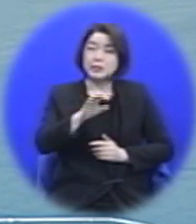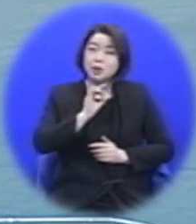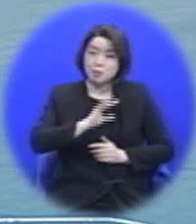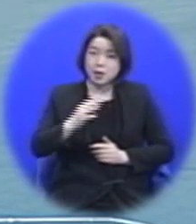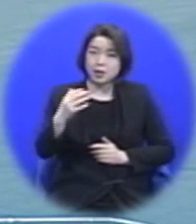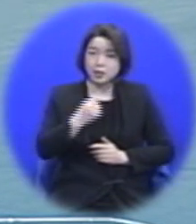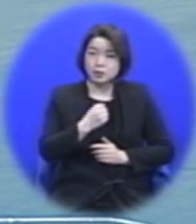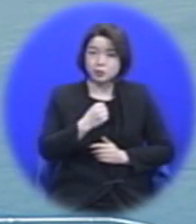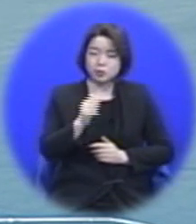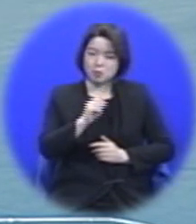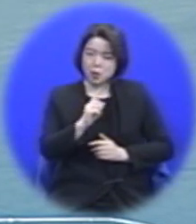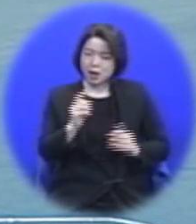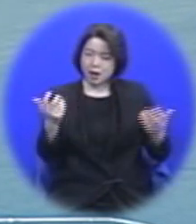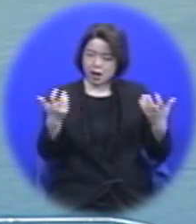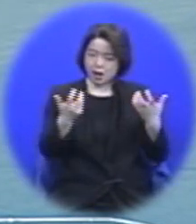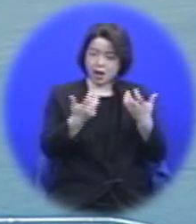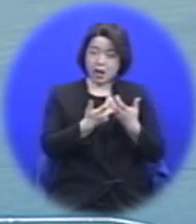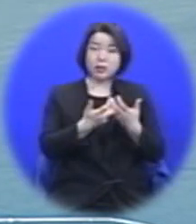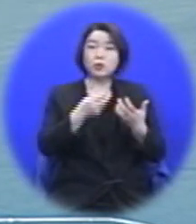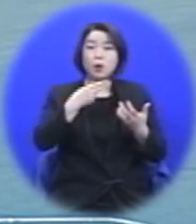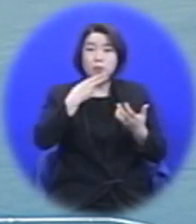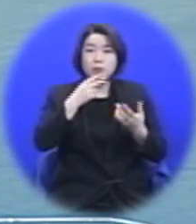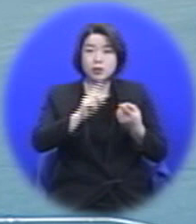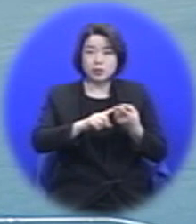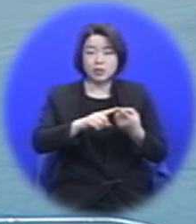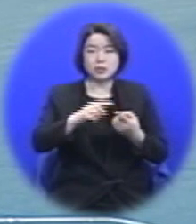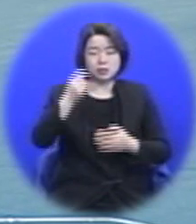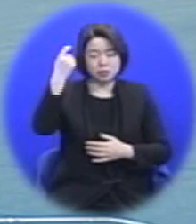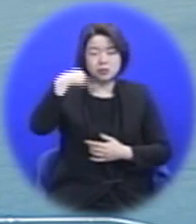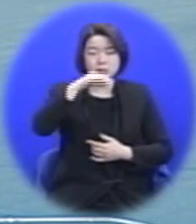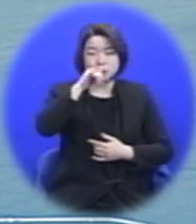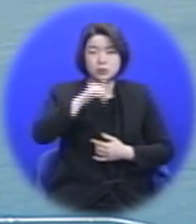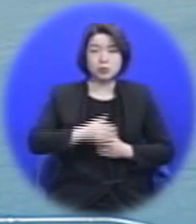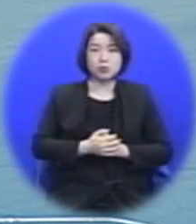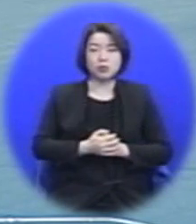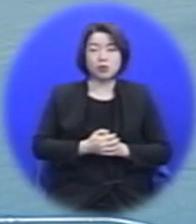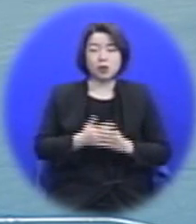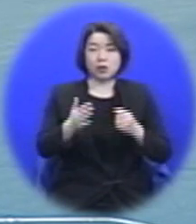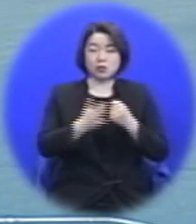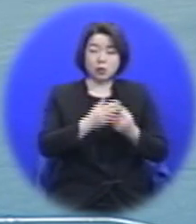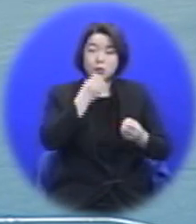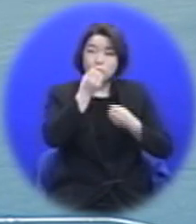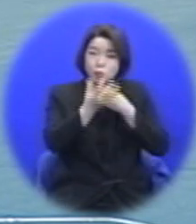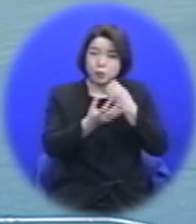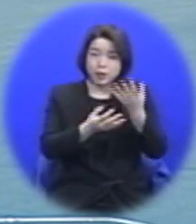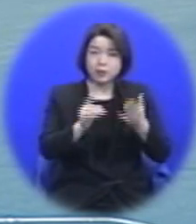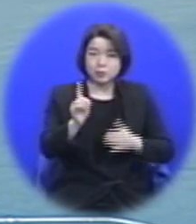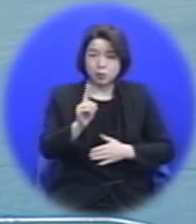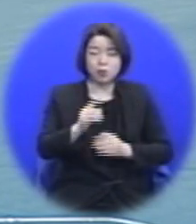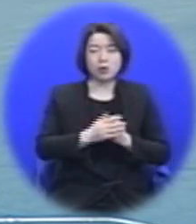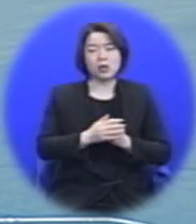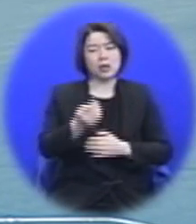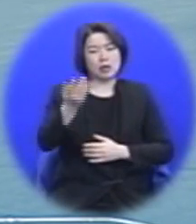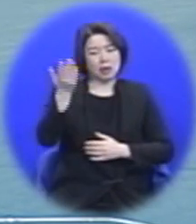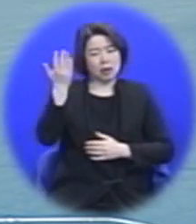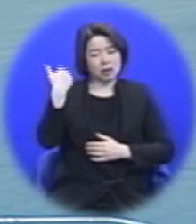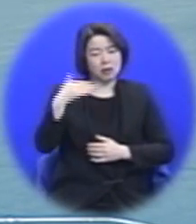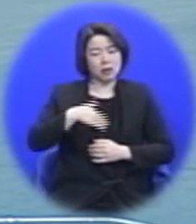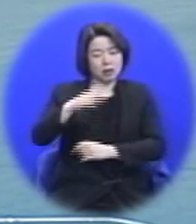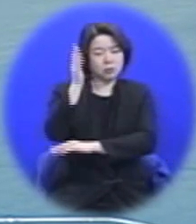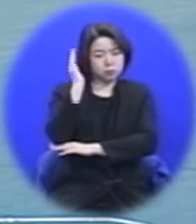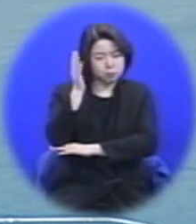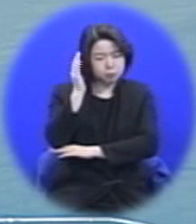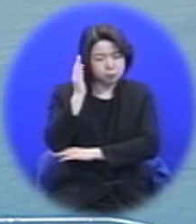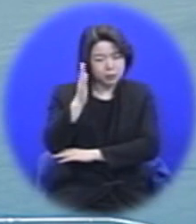그것만으로는 뭔가 채워지지 않는 것이 있다는 것을 알았다는 겁니다. 그러면서 그가 고백하기를 그동안에 내가 설교하고